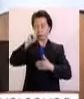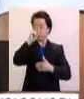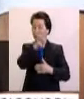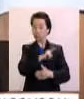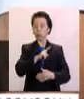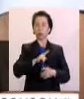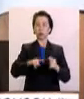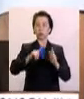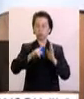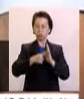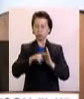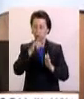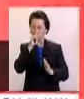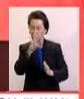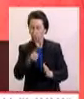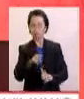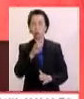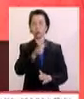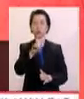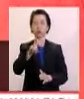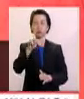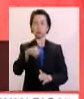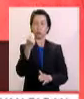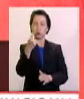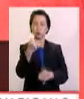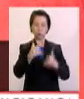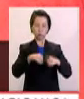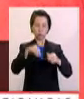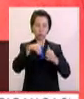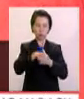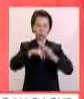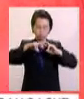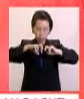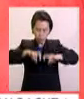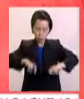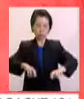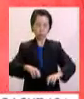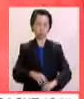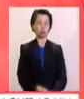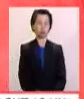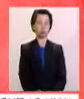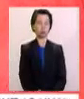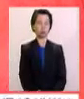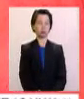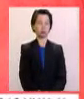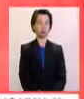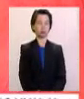Bagaimanapun, punca sebenar insiden 22 November lalu masih dalam siasatan pihak berkuasa.